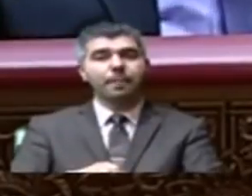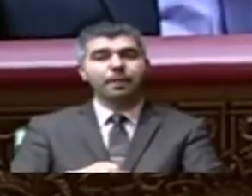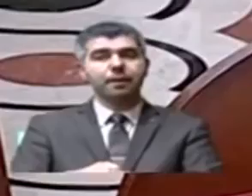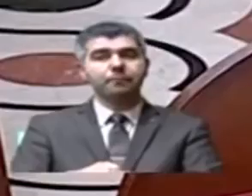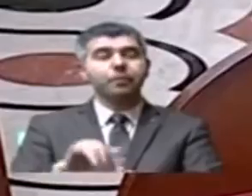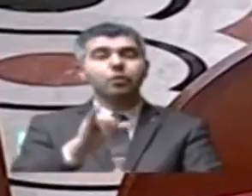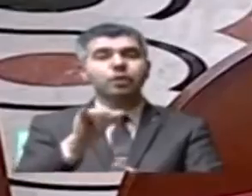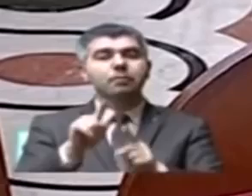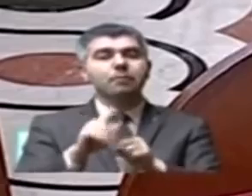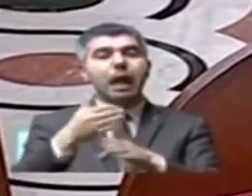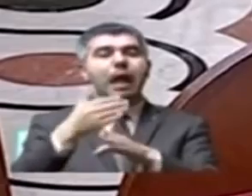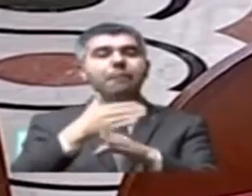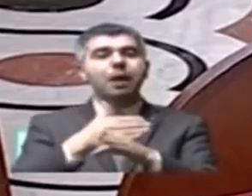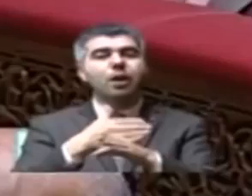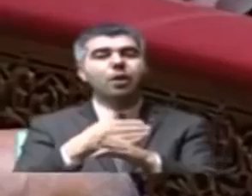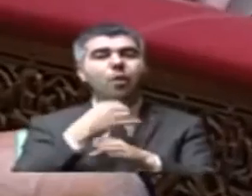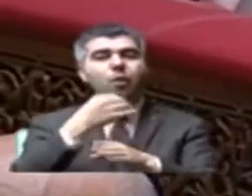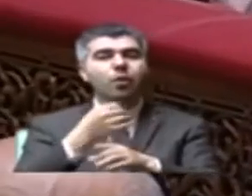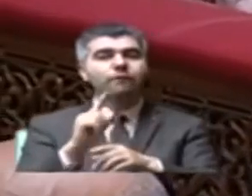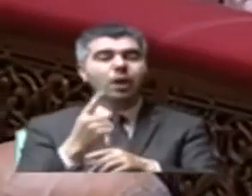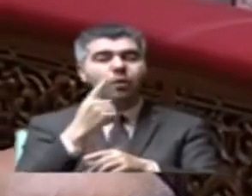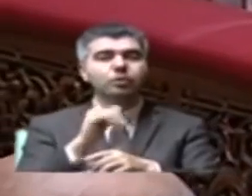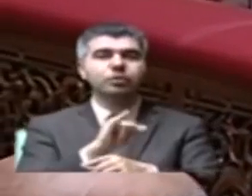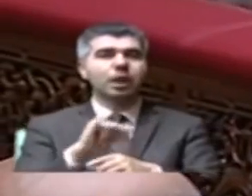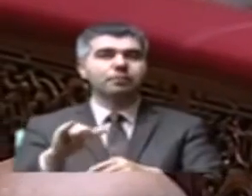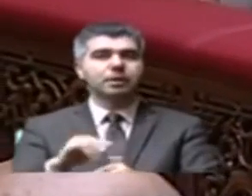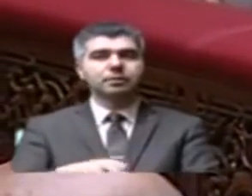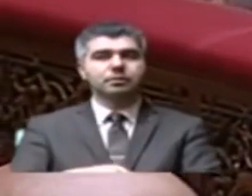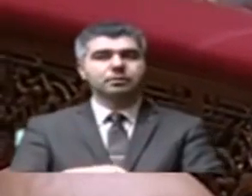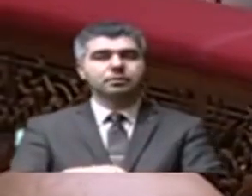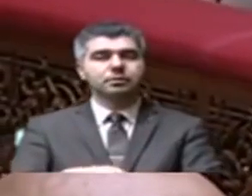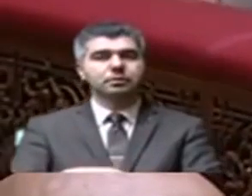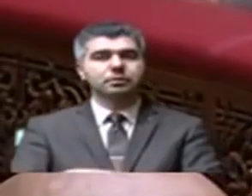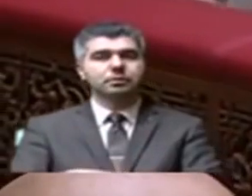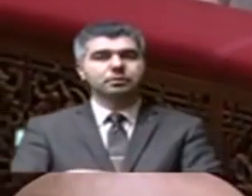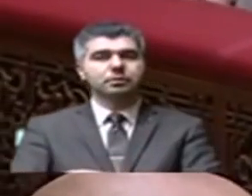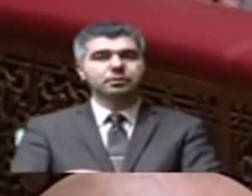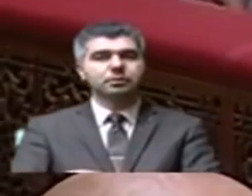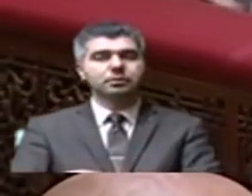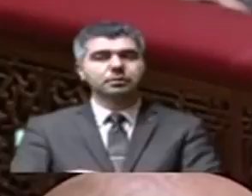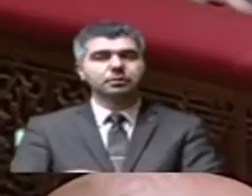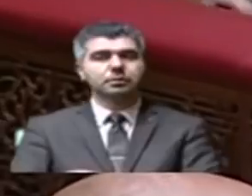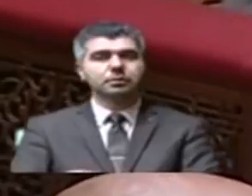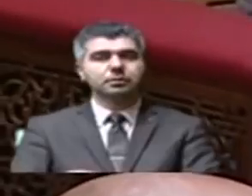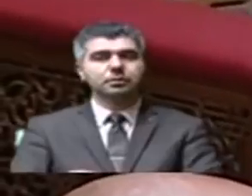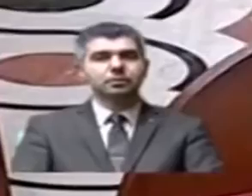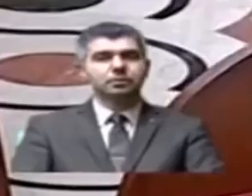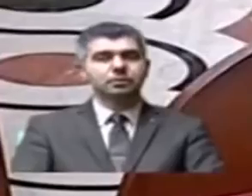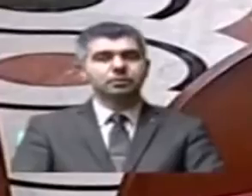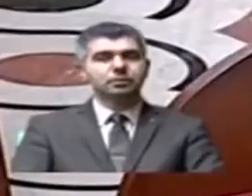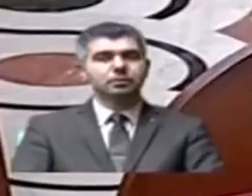كانت؟ فين كانت ملي كنتو نتوما قبل؟ لا لا لا لا لا الله يخليكم. الكلام عند السيد